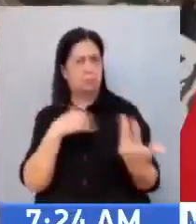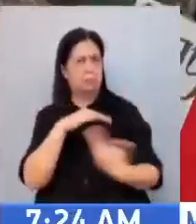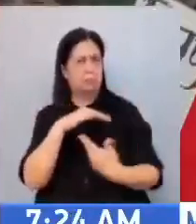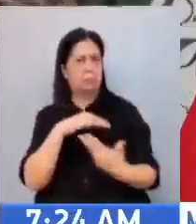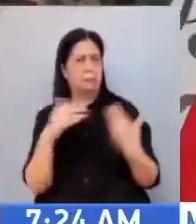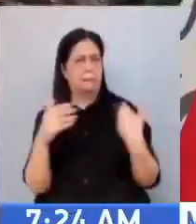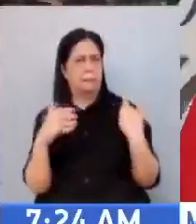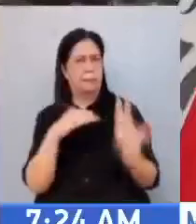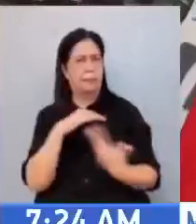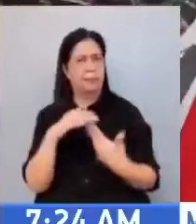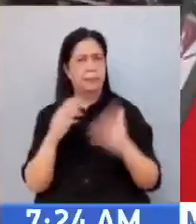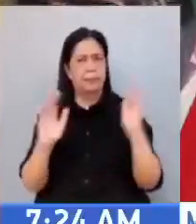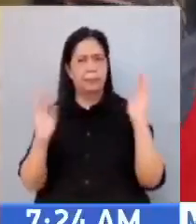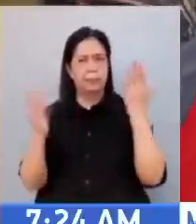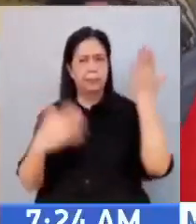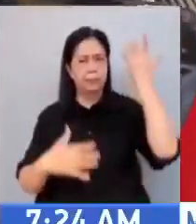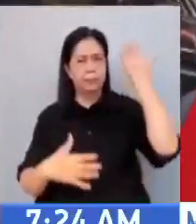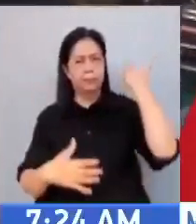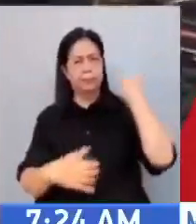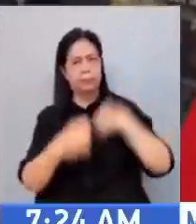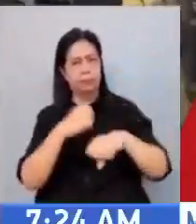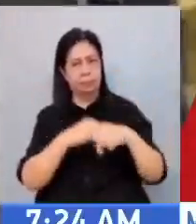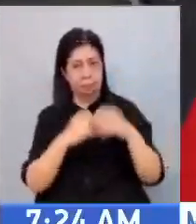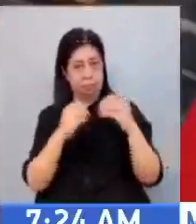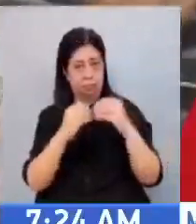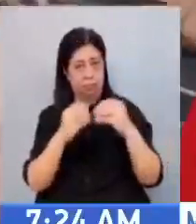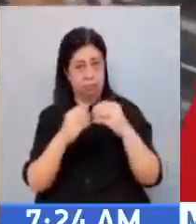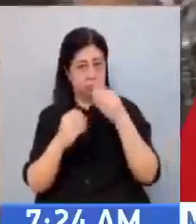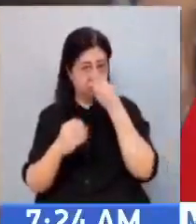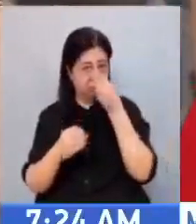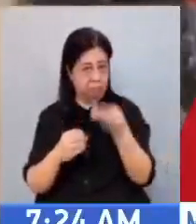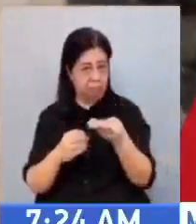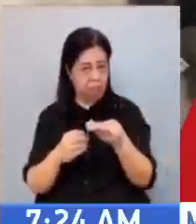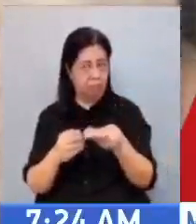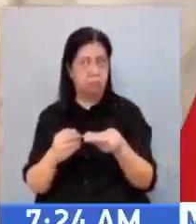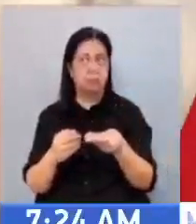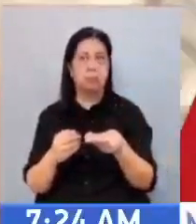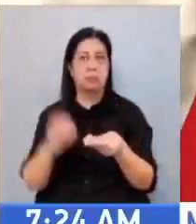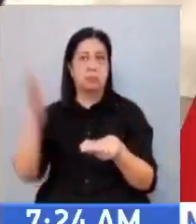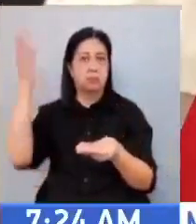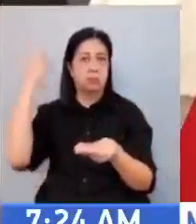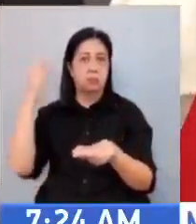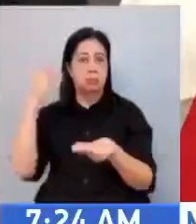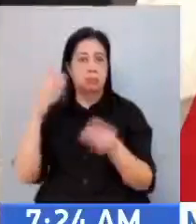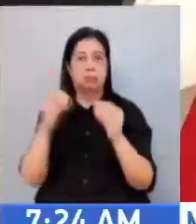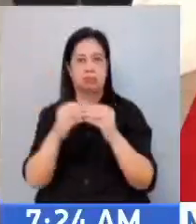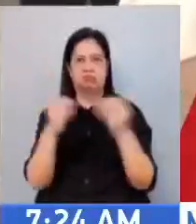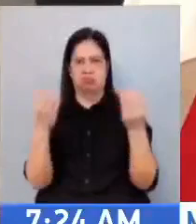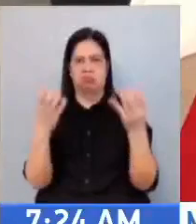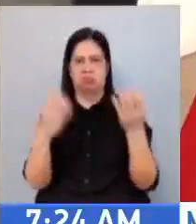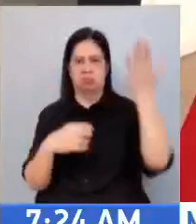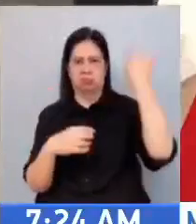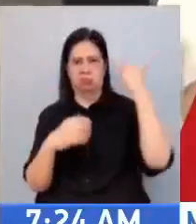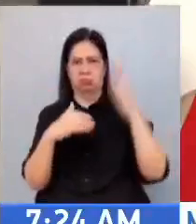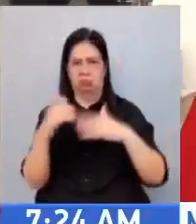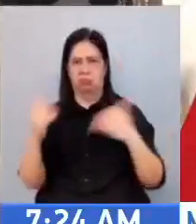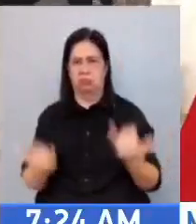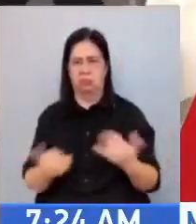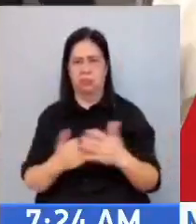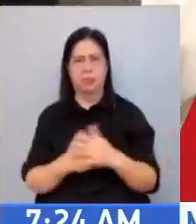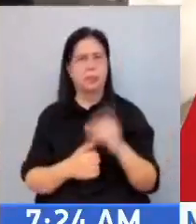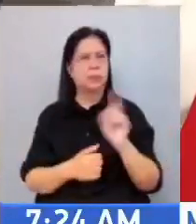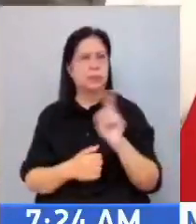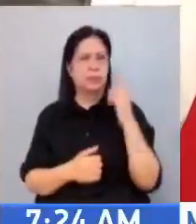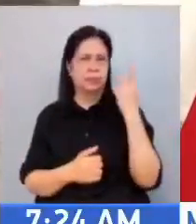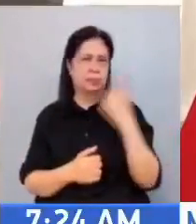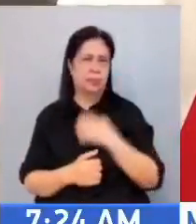Pero kumpara ng mga nakalipas na taon, mas umunti ba? Nakalipas na nakaraang taon, mas marami po. Mas marami, oo. Ano yung daing sa inyo ng